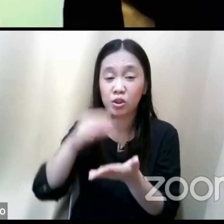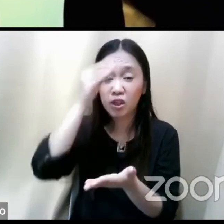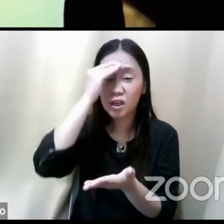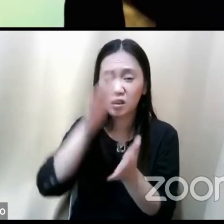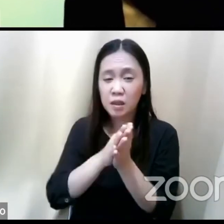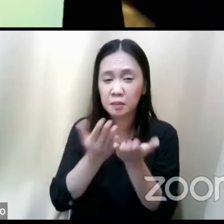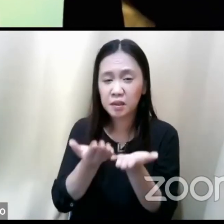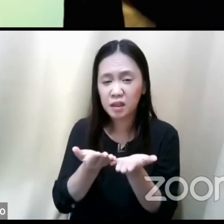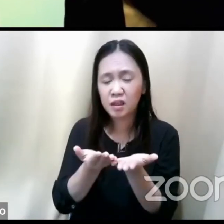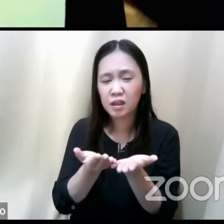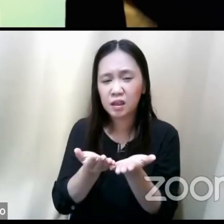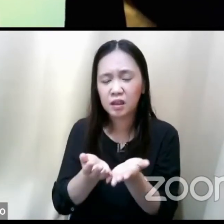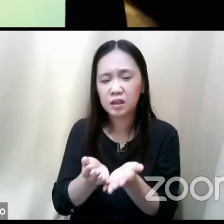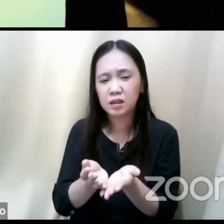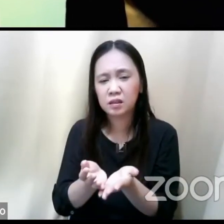parang kwentong